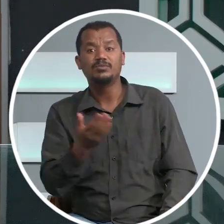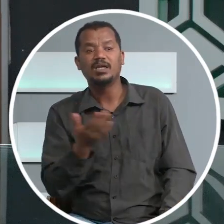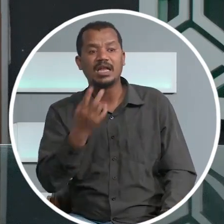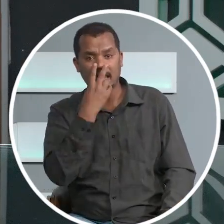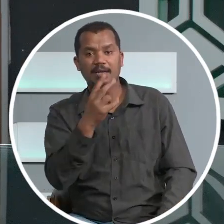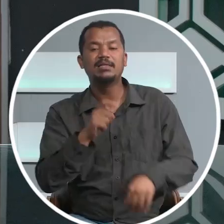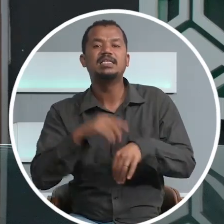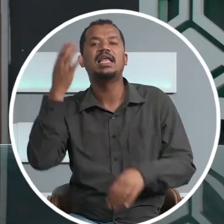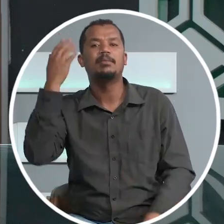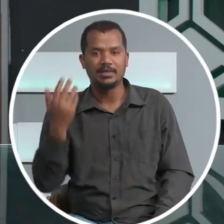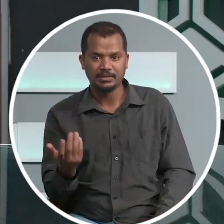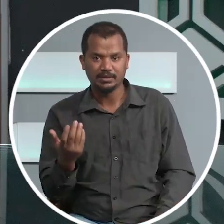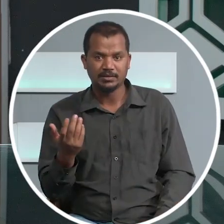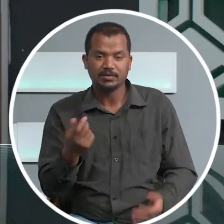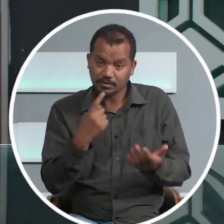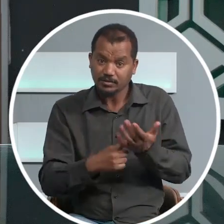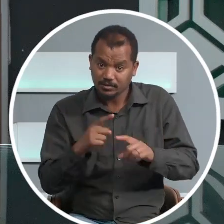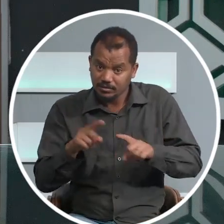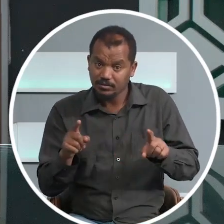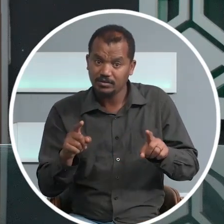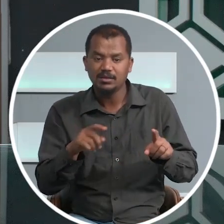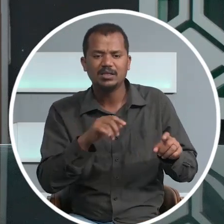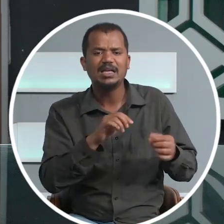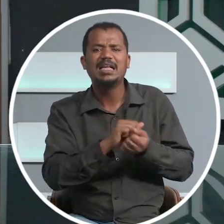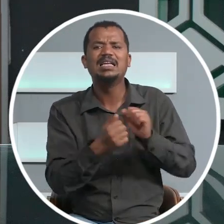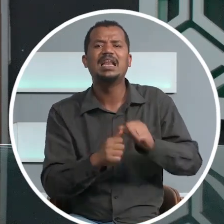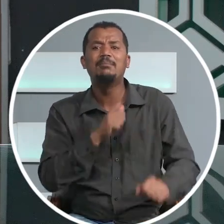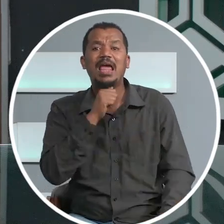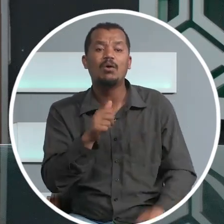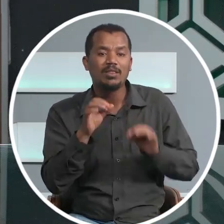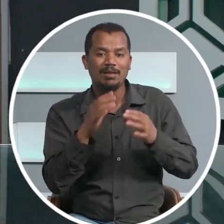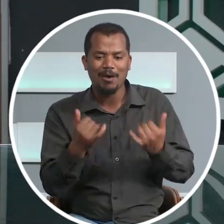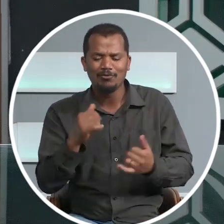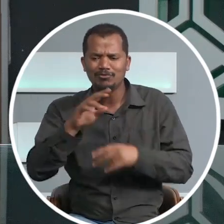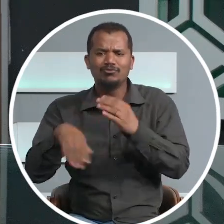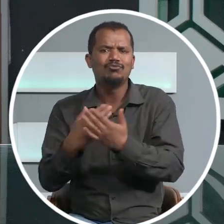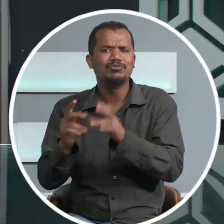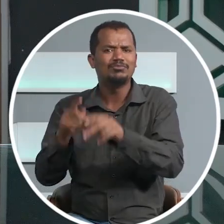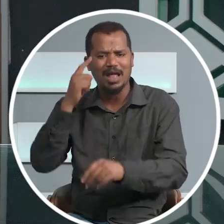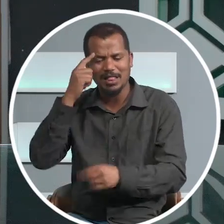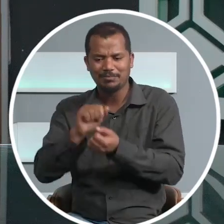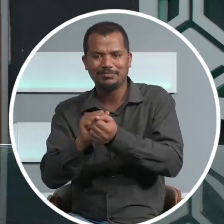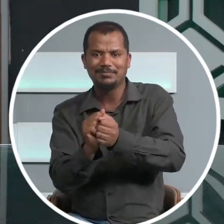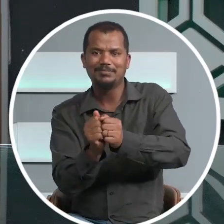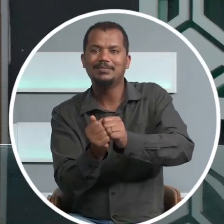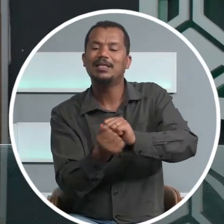ucunya yena bat kizina bara na. Yakin, anda mai lewat elem, አስተሳሰብ ተለወጠ አሁን